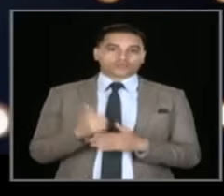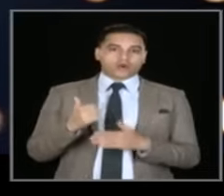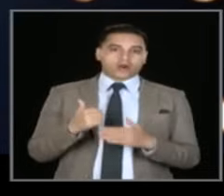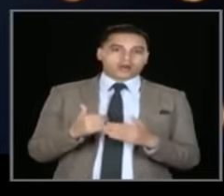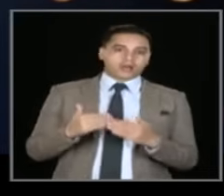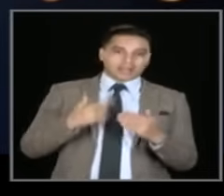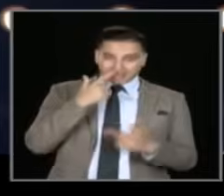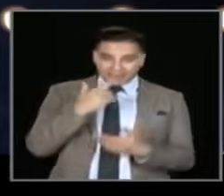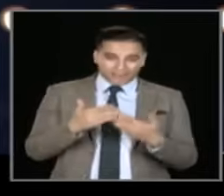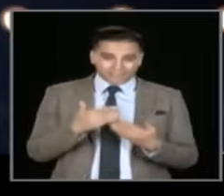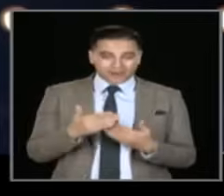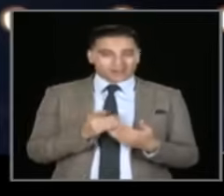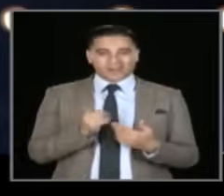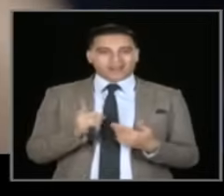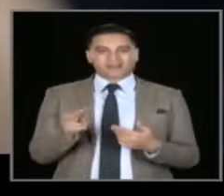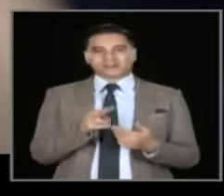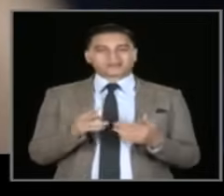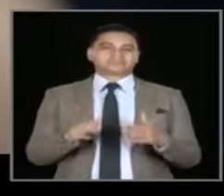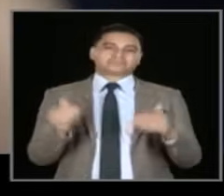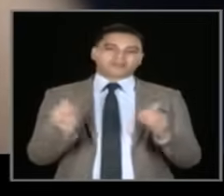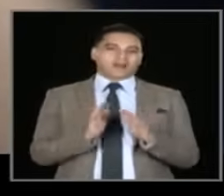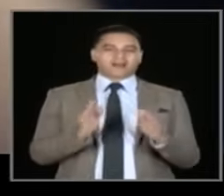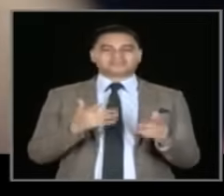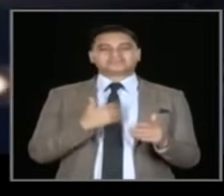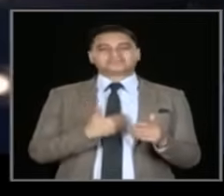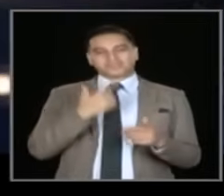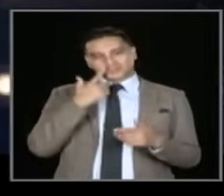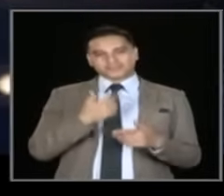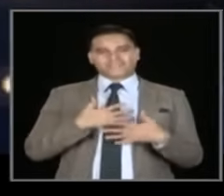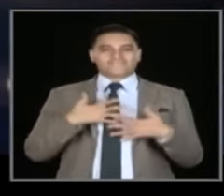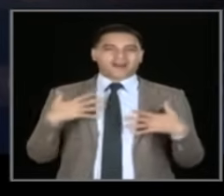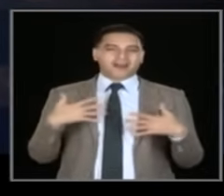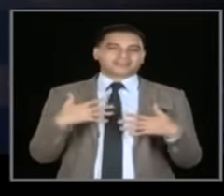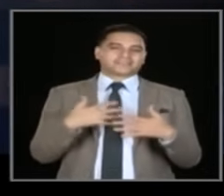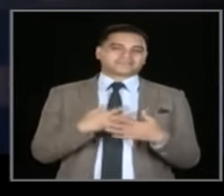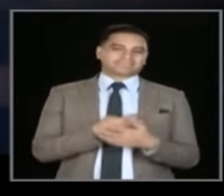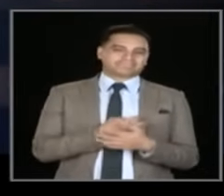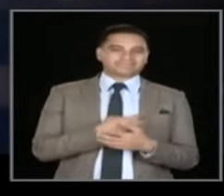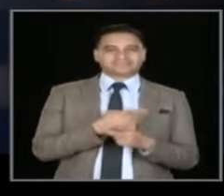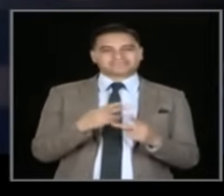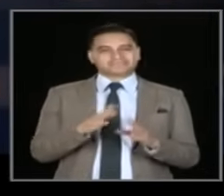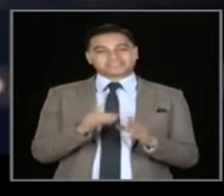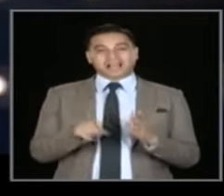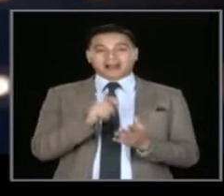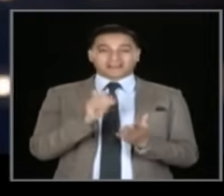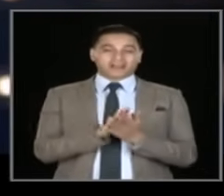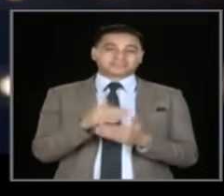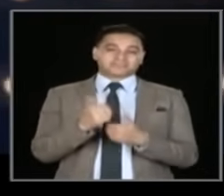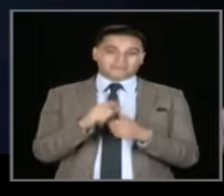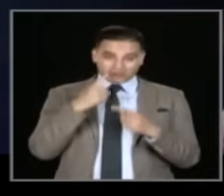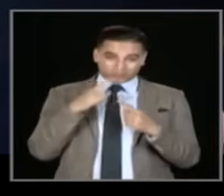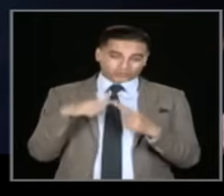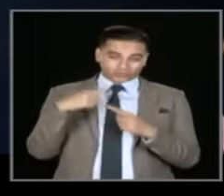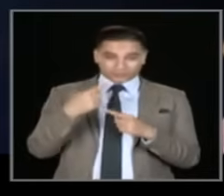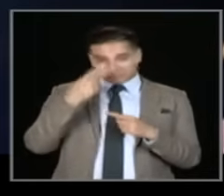ب3 نقاط وإن فريق يودع البطولة بدون نقاط. هنشوف عجلة الحظ هيبقى رأيها إيه، مين هيبقى صاحب المركز